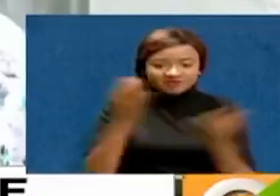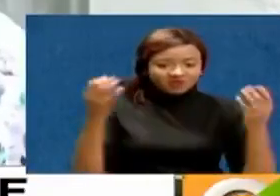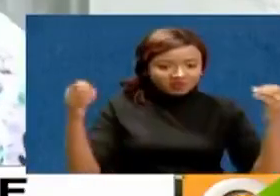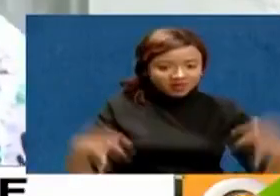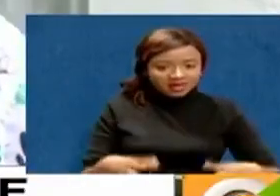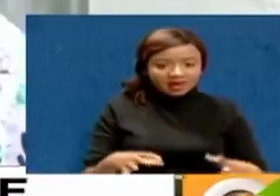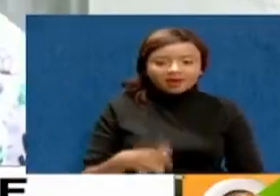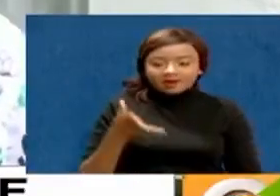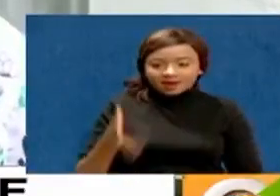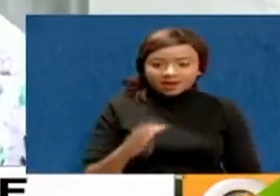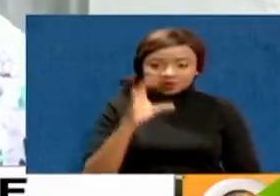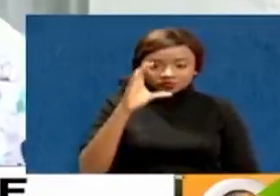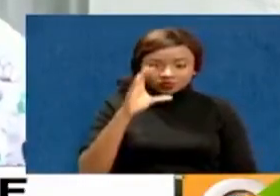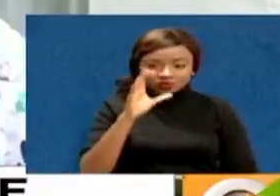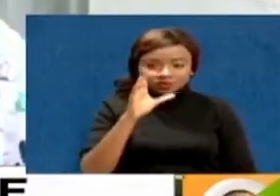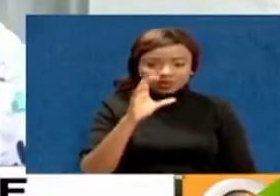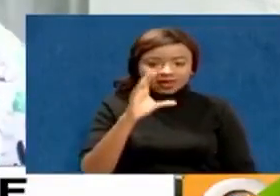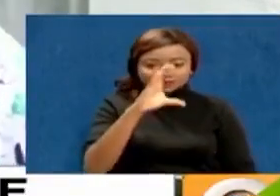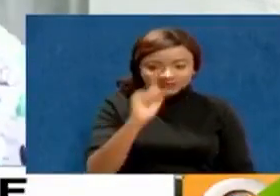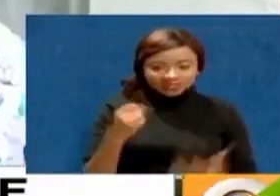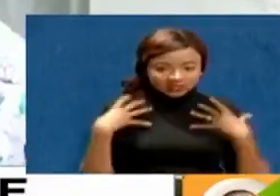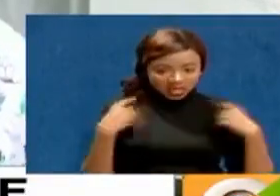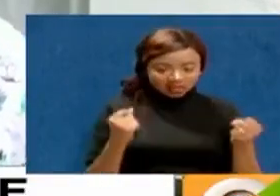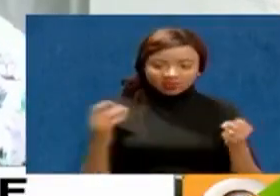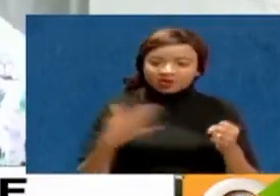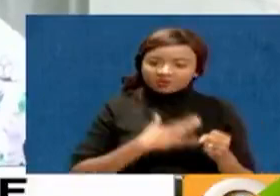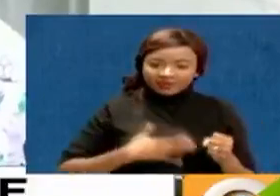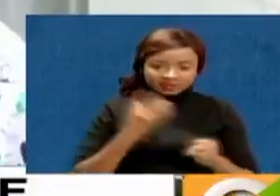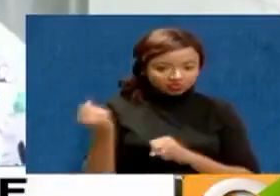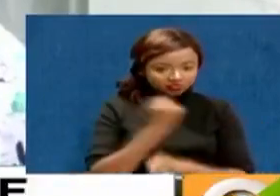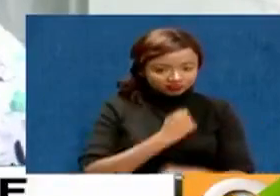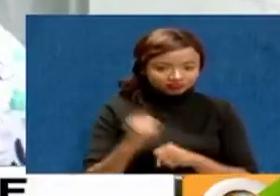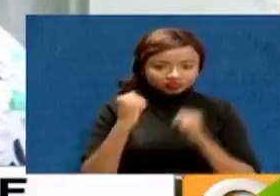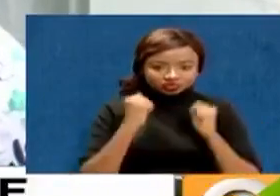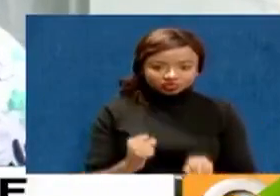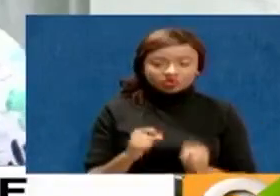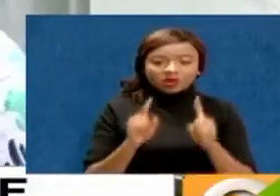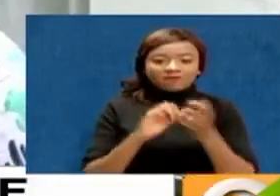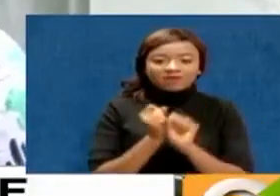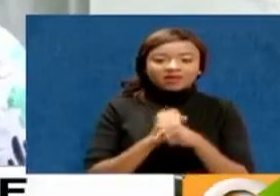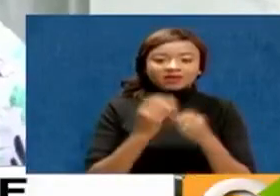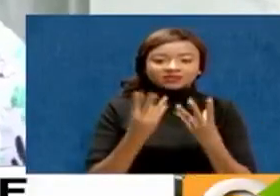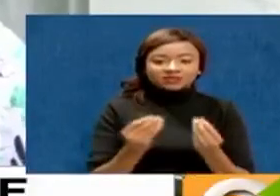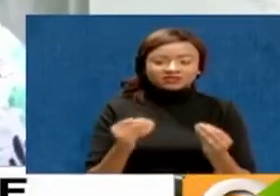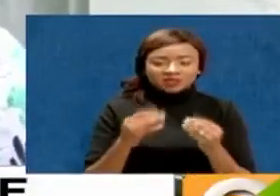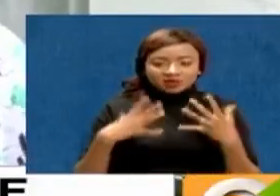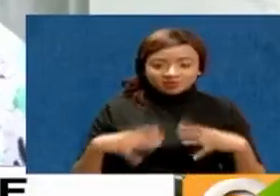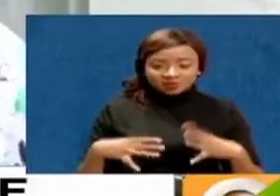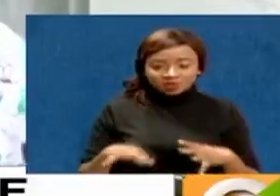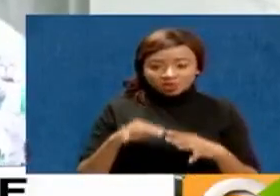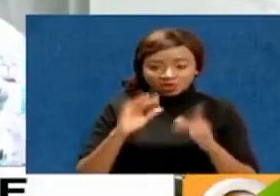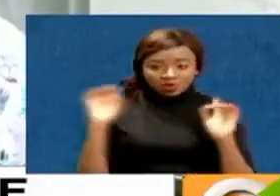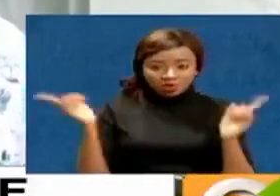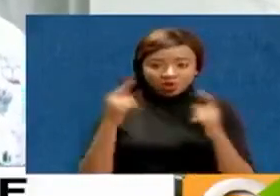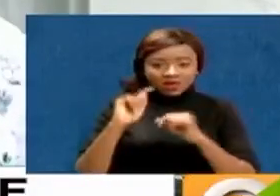ashikilie usukani, na najua rais angependa at least kuacha legacy ambayo wananchi wa Kenya wanapata health, universal health care ikifanya kazi. Pia